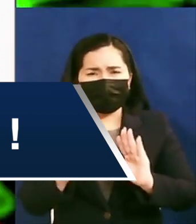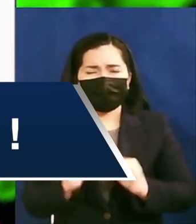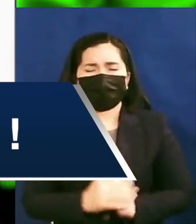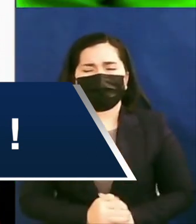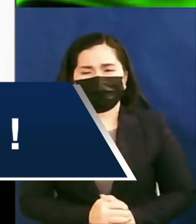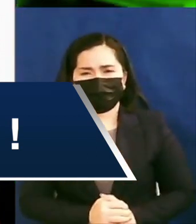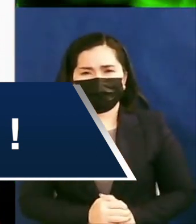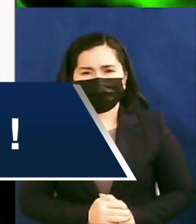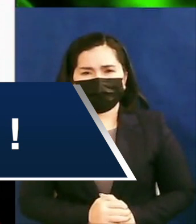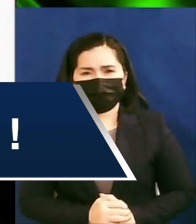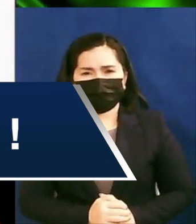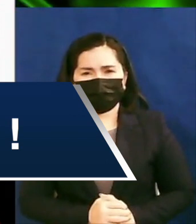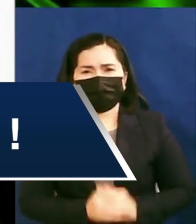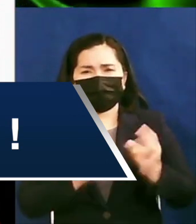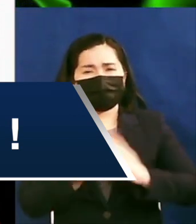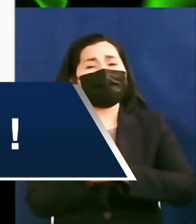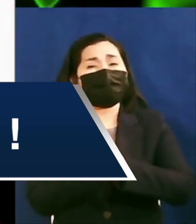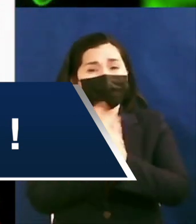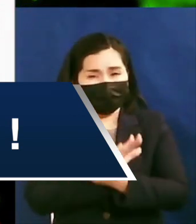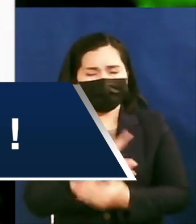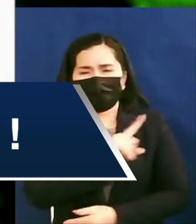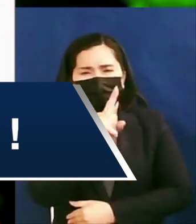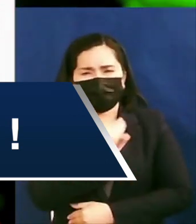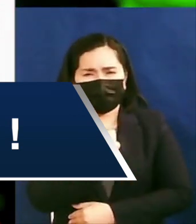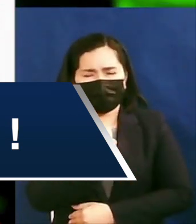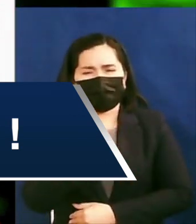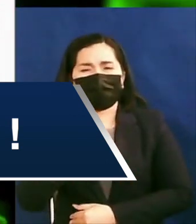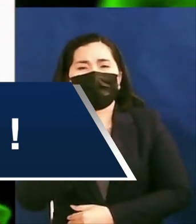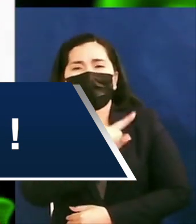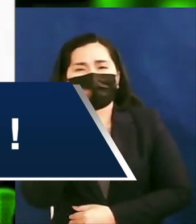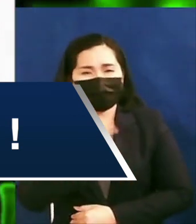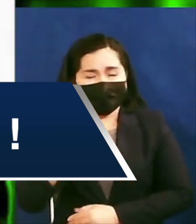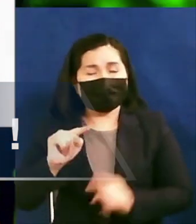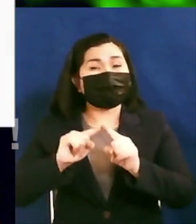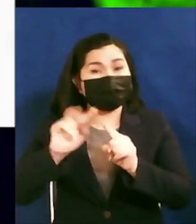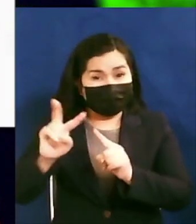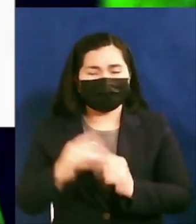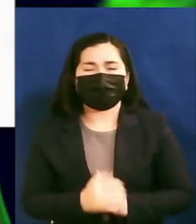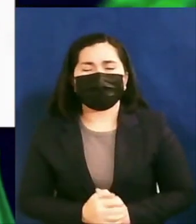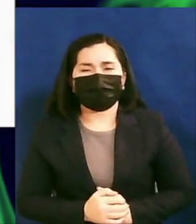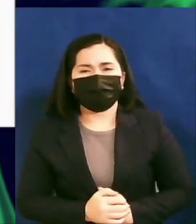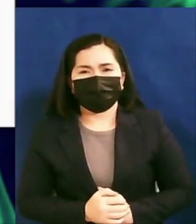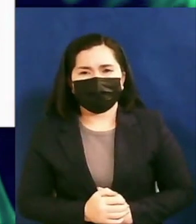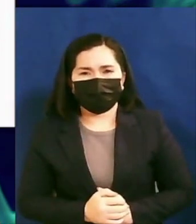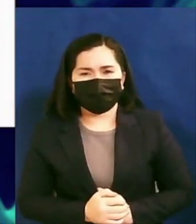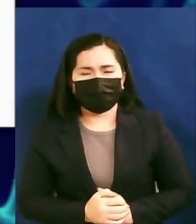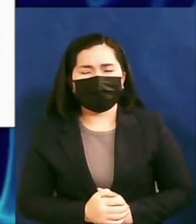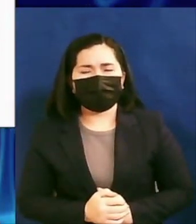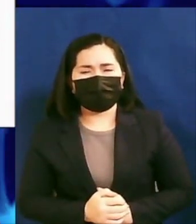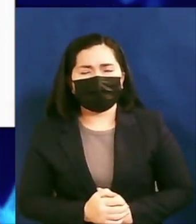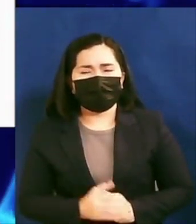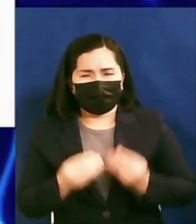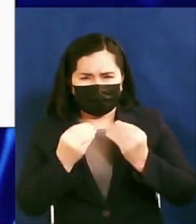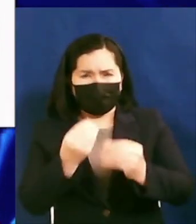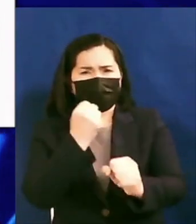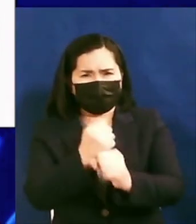าการปรับสูตรเป็นซิโนแวคแอสตรานั้นนะครับเป็นแนวทางที่มีการปรับเปลี่ยนให้ปฏิบัติ